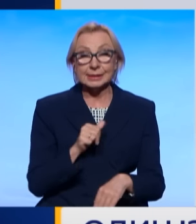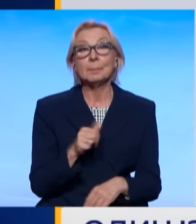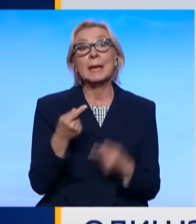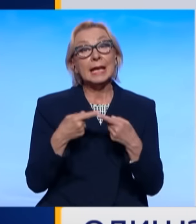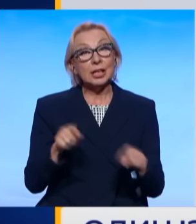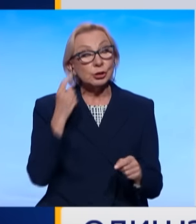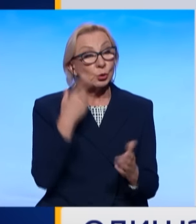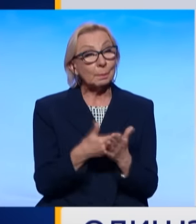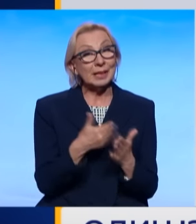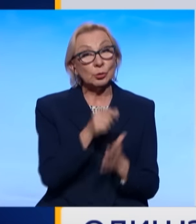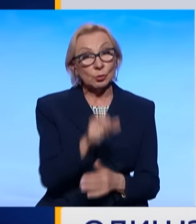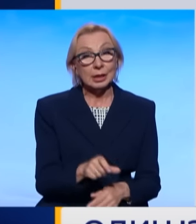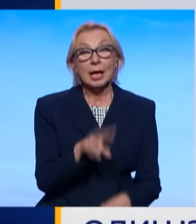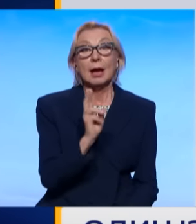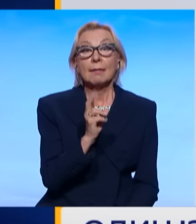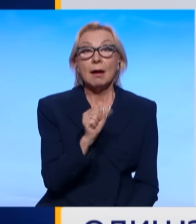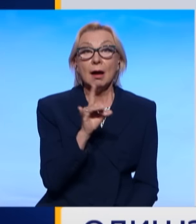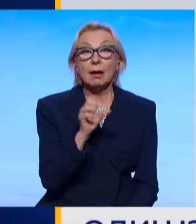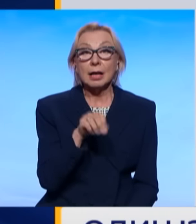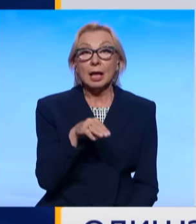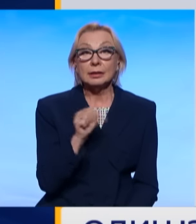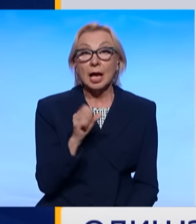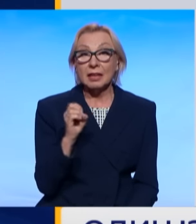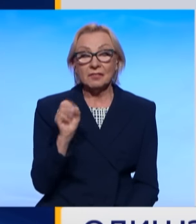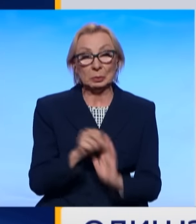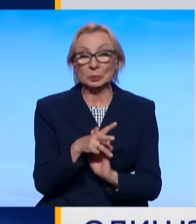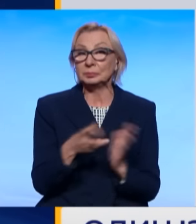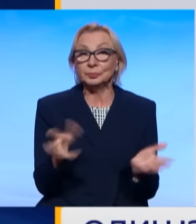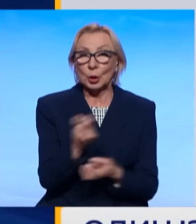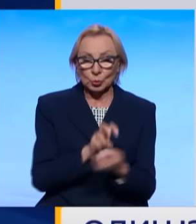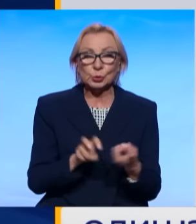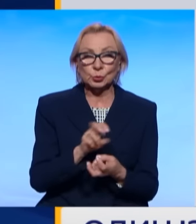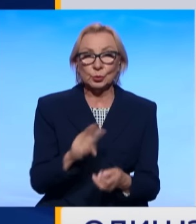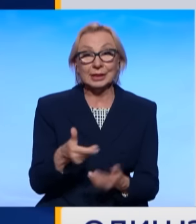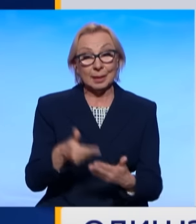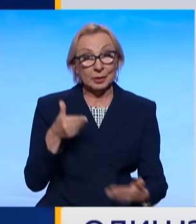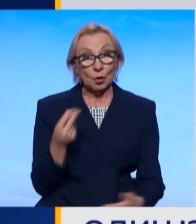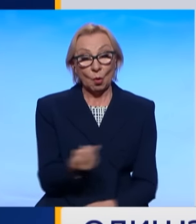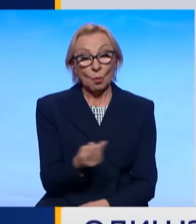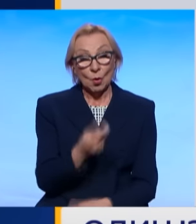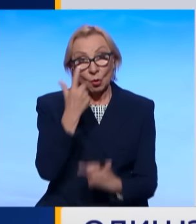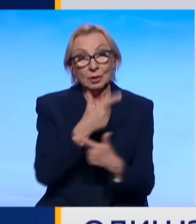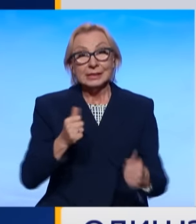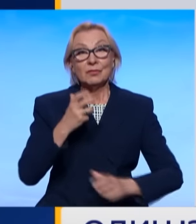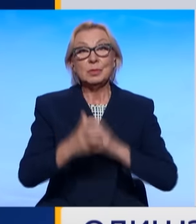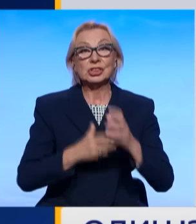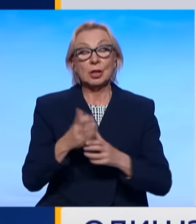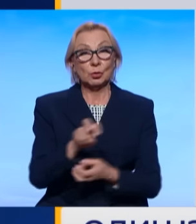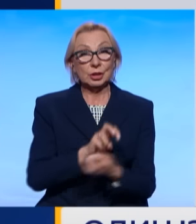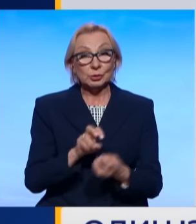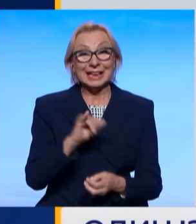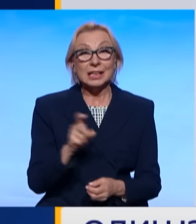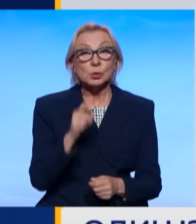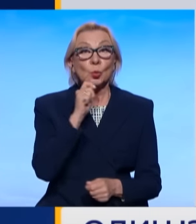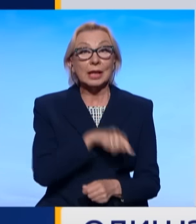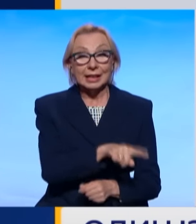іншого підозрюваного Мейрама Каратаєва розшукують. Напередодні обох оголосили у міжнародний розшук. З України